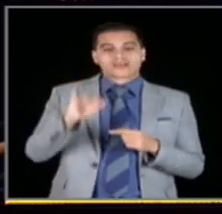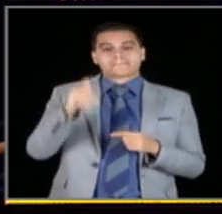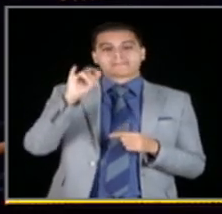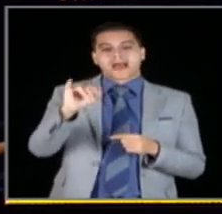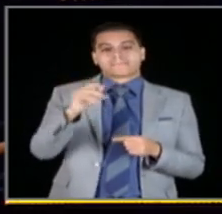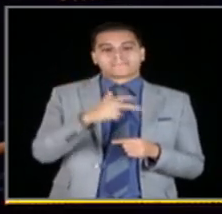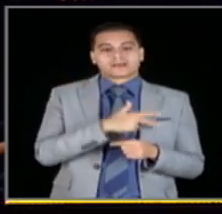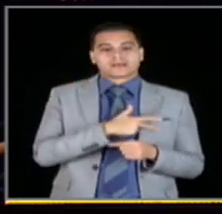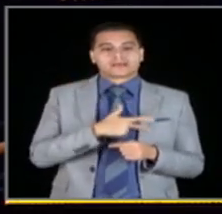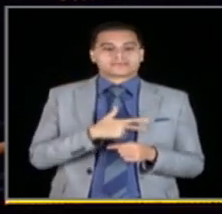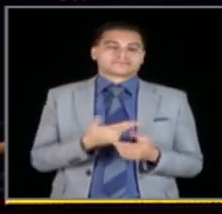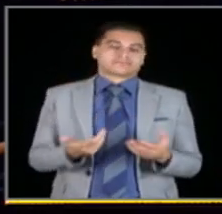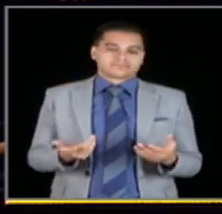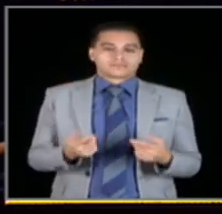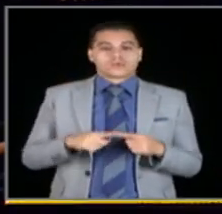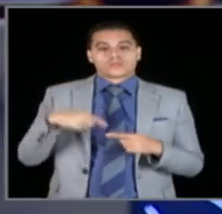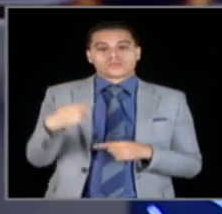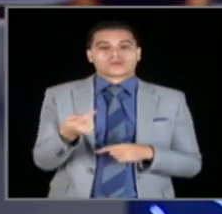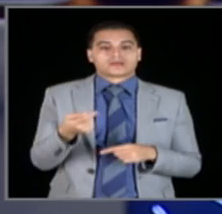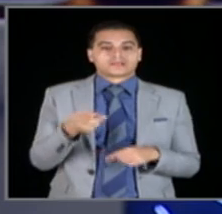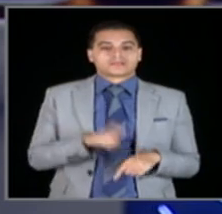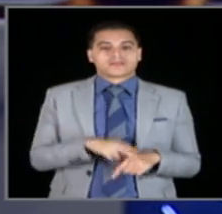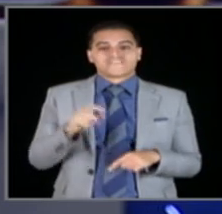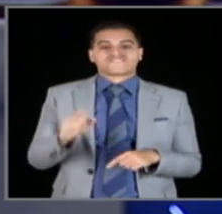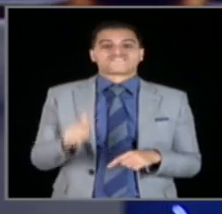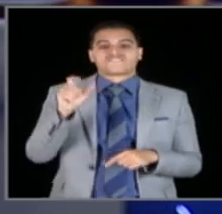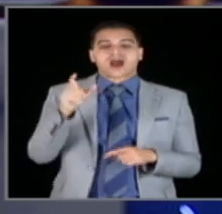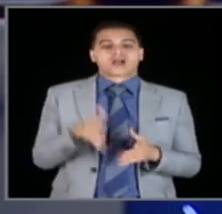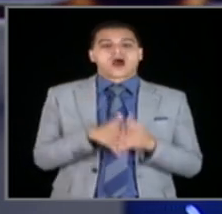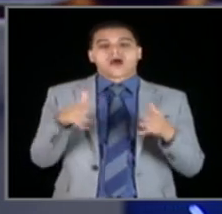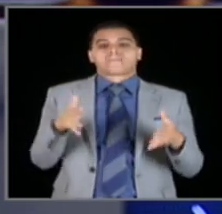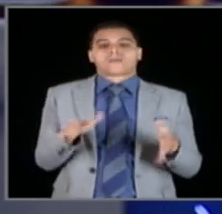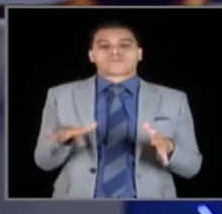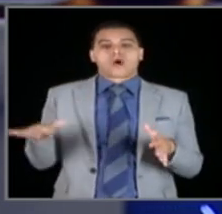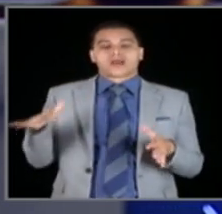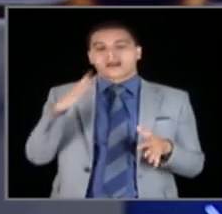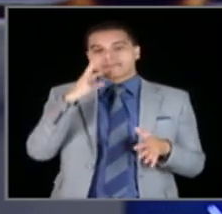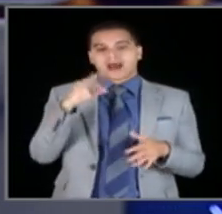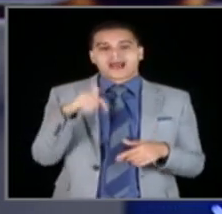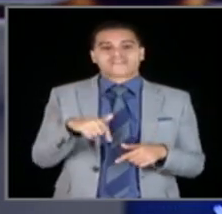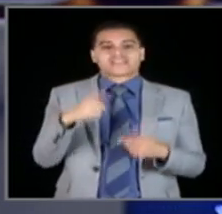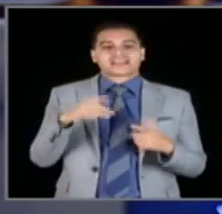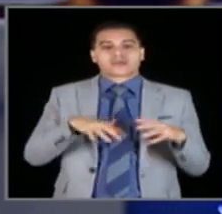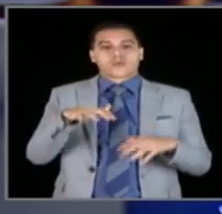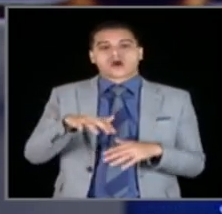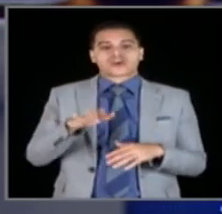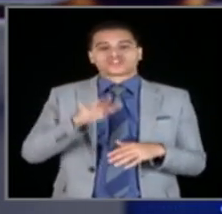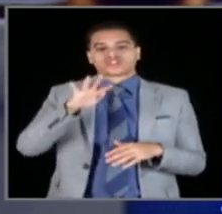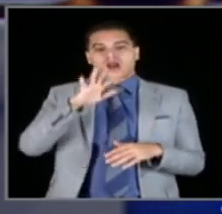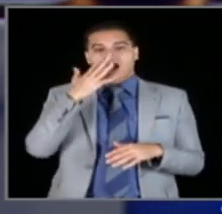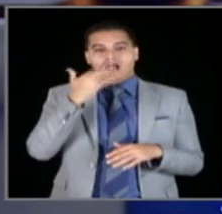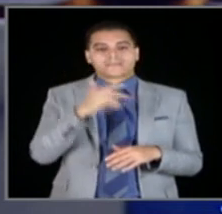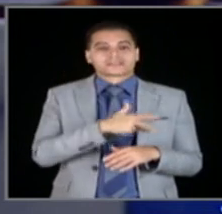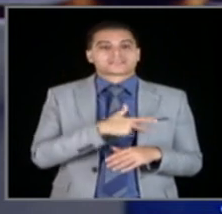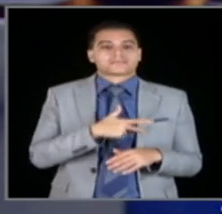عمورية لأبو تمام. فان هي أكبر بحيرة مالحة بإحدى دول الشرق الأوسط،